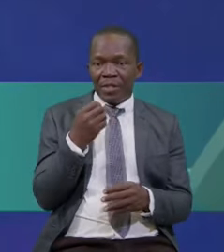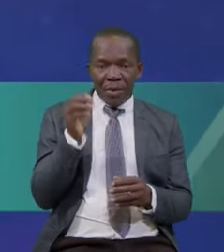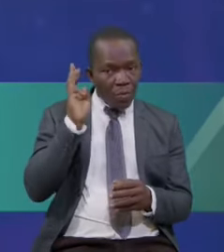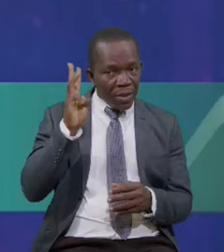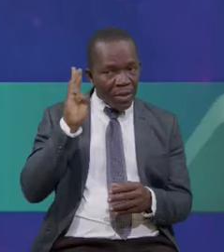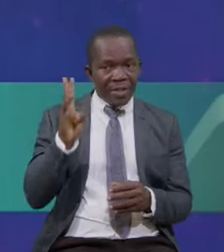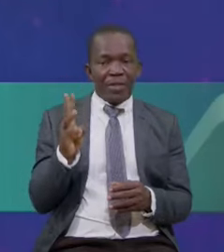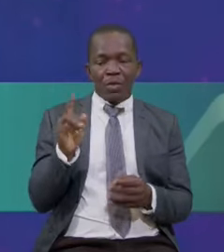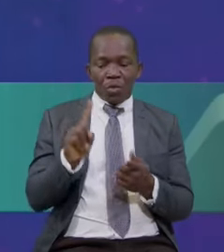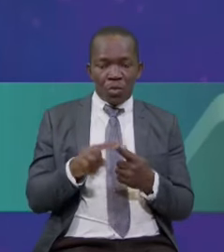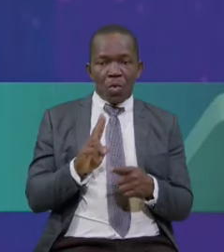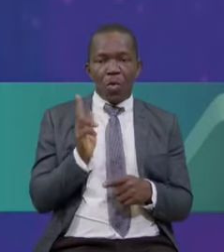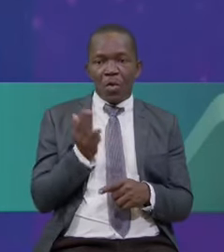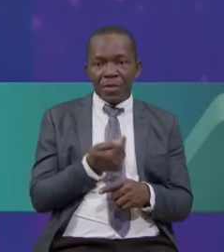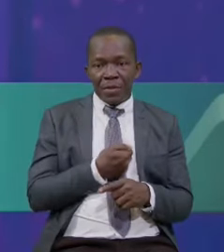avoir